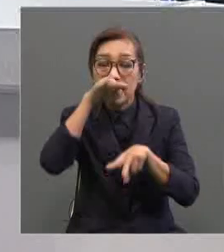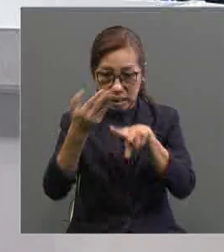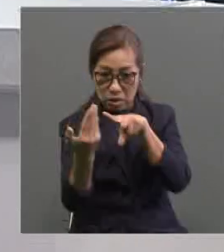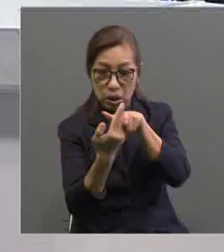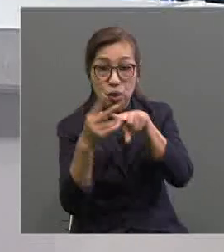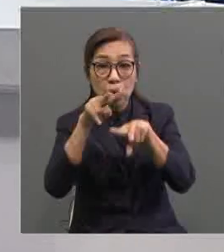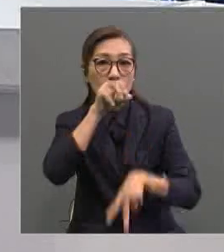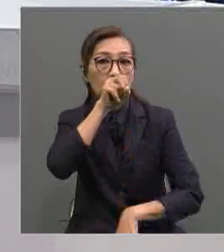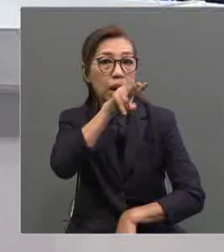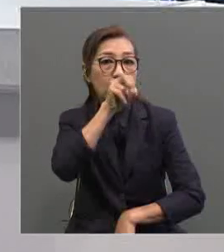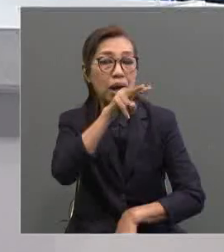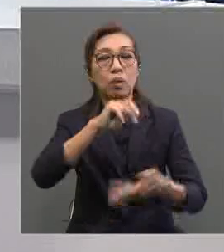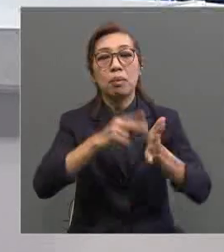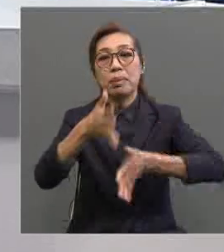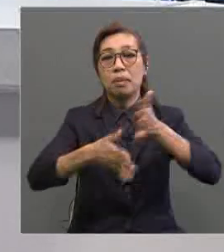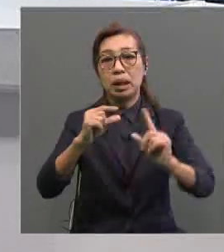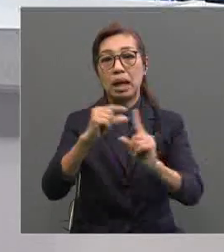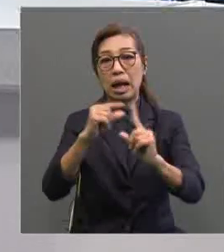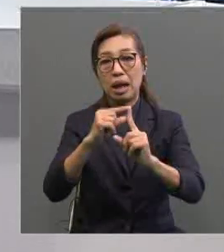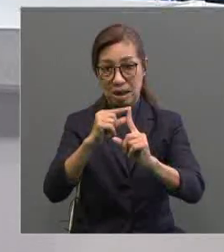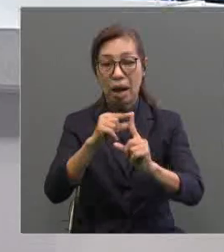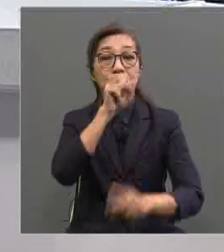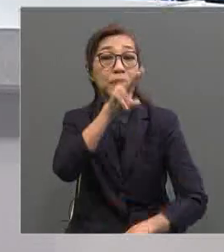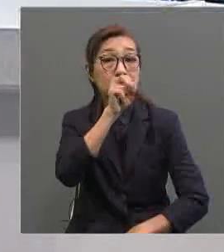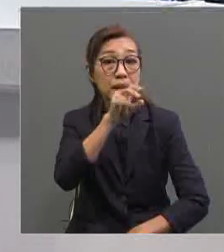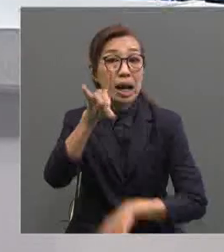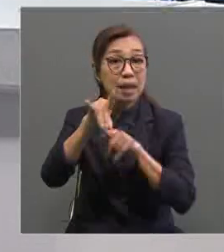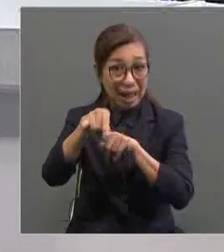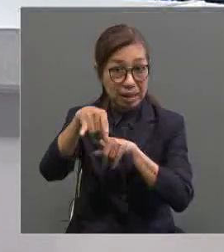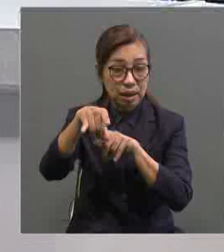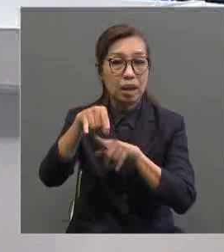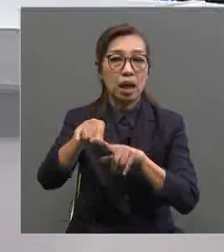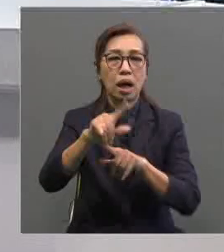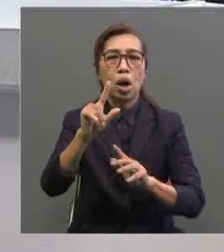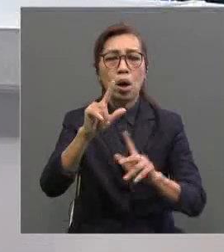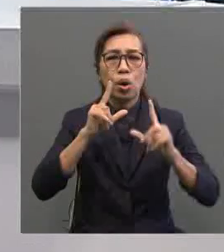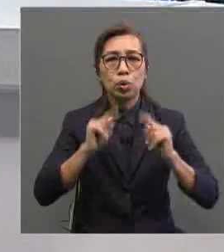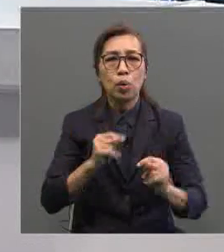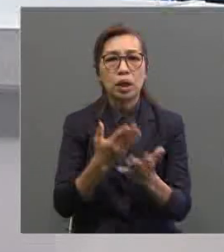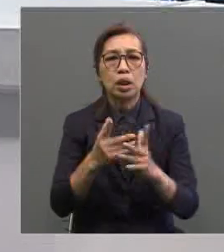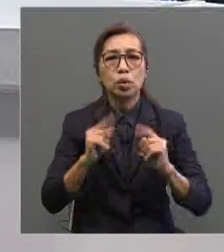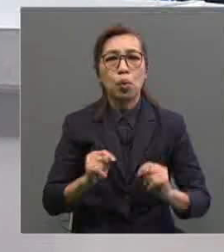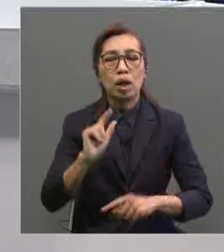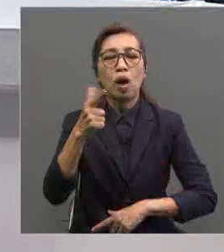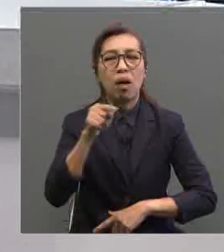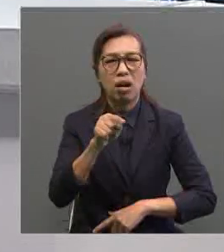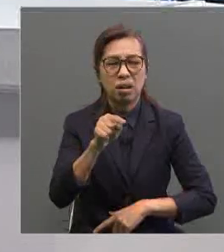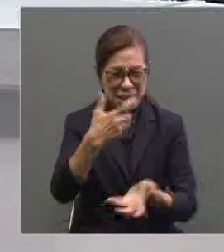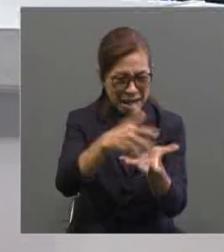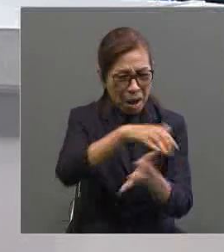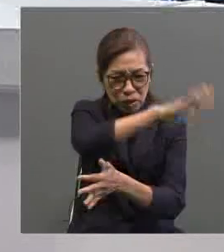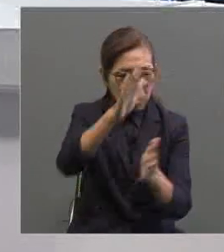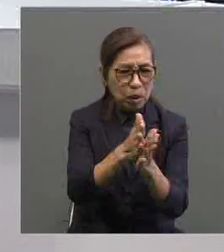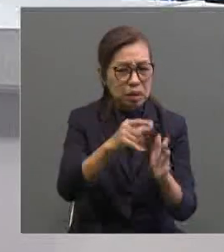ไปอย่างนี้นี่แหละคือภาษามือตัวเงินตัวทองไม่ใช่อะไรเพราะว่าข่าวต่อไปมันเกี่ยวกับเรื่องนี้